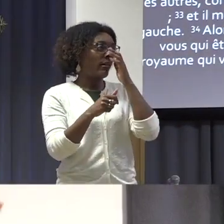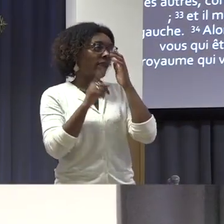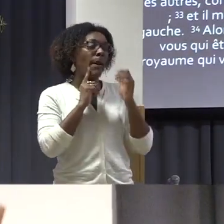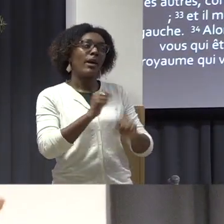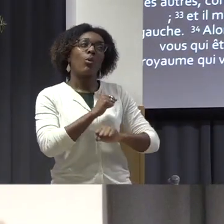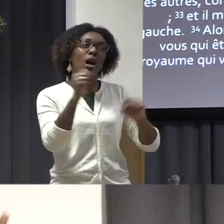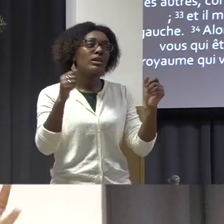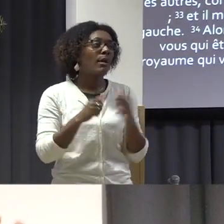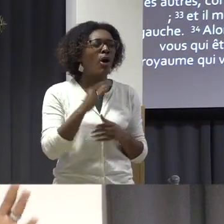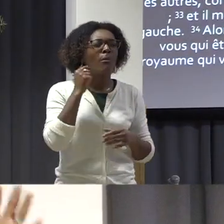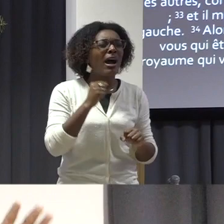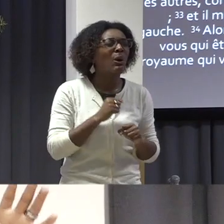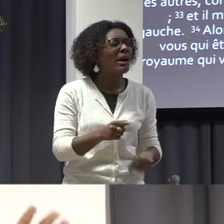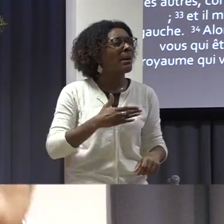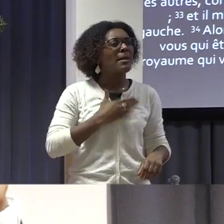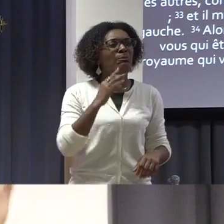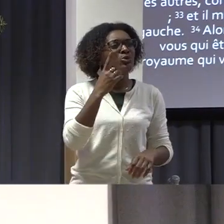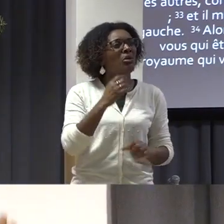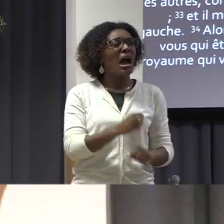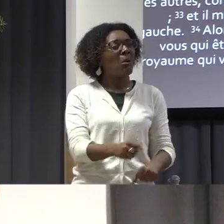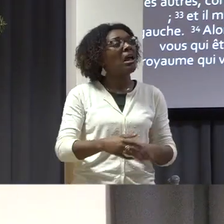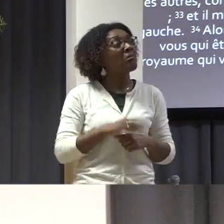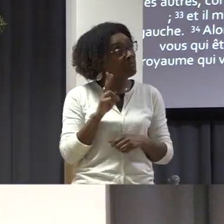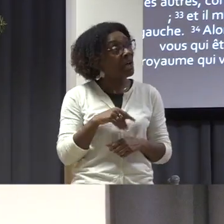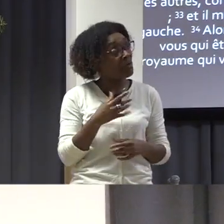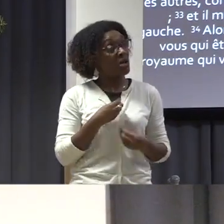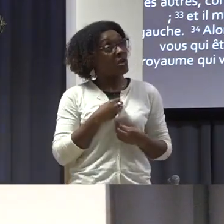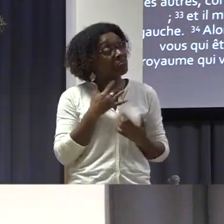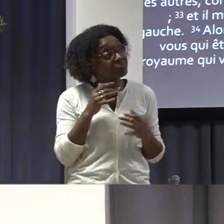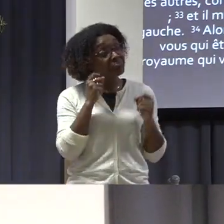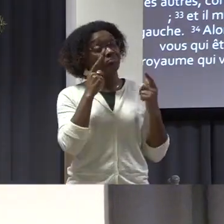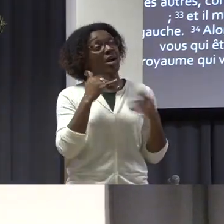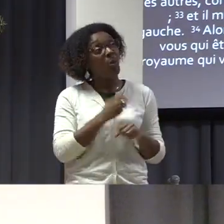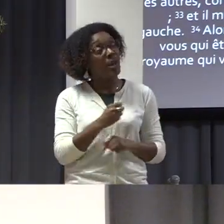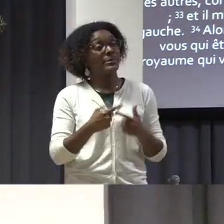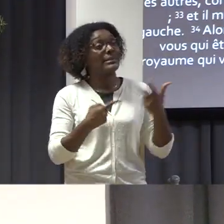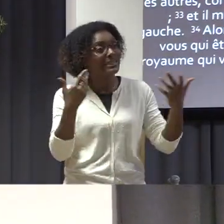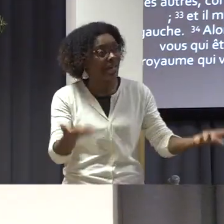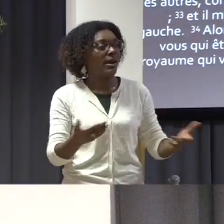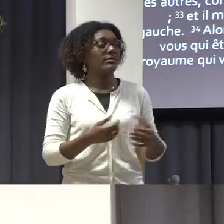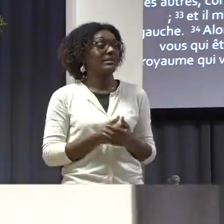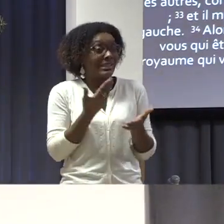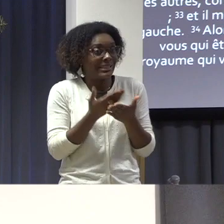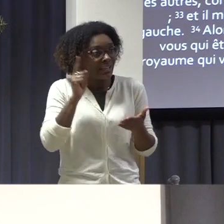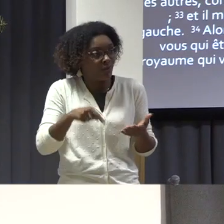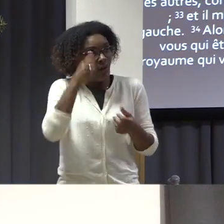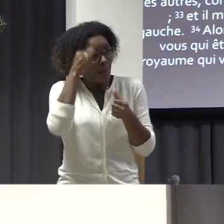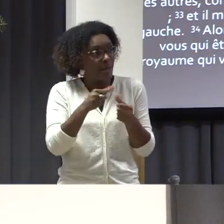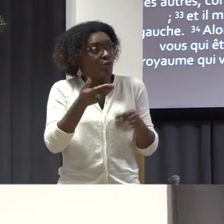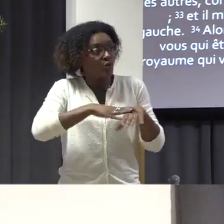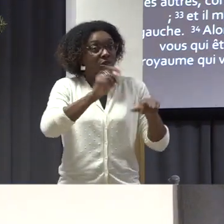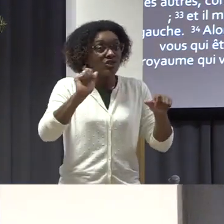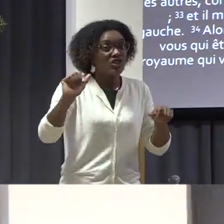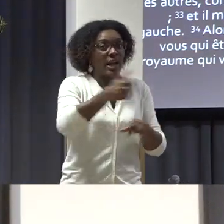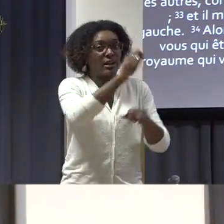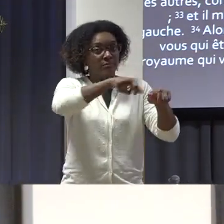nous sommes de ceux qui sont appelés à bouleverser notre monde que le seigneur nous accorde sa grâce amen mais c'est à dire je